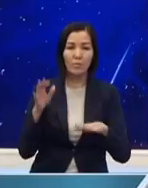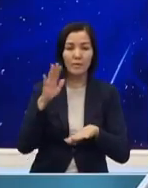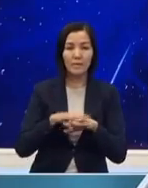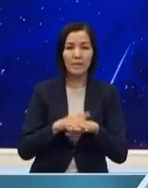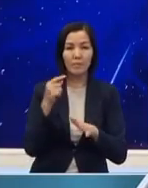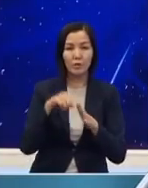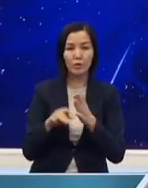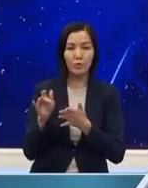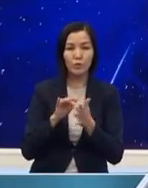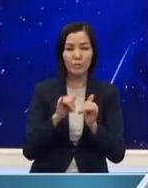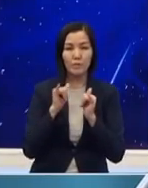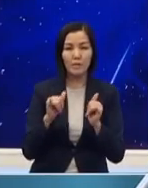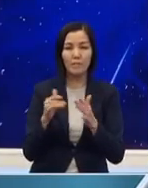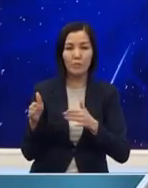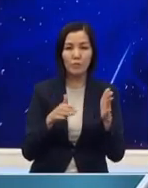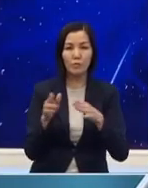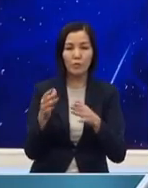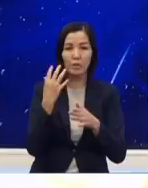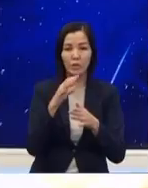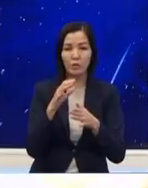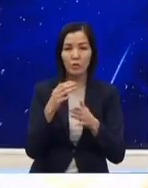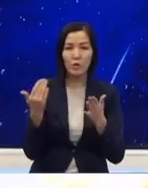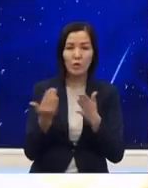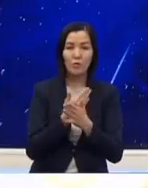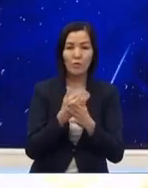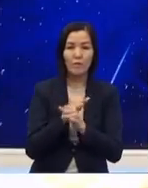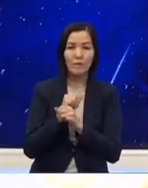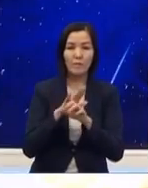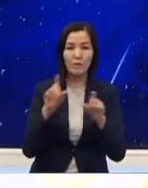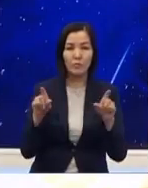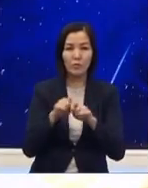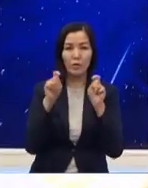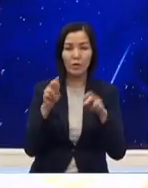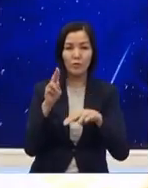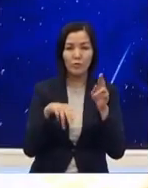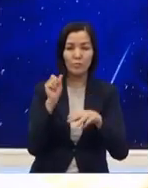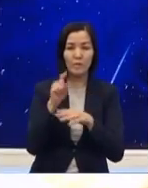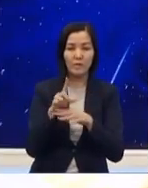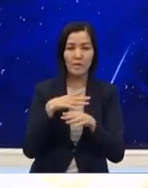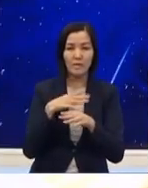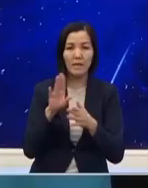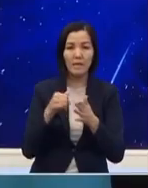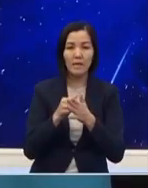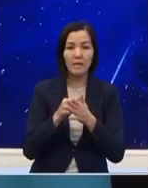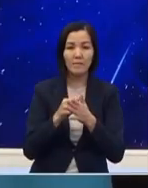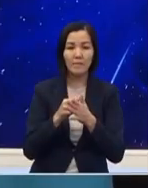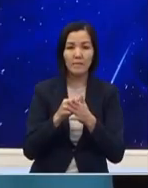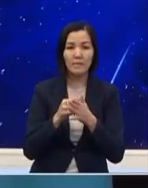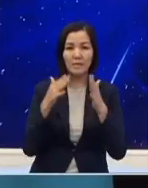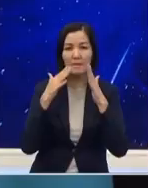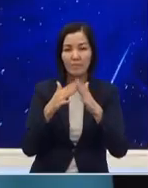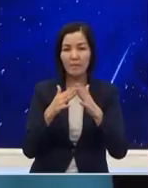туризмді дамытып, шарынға барар жолды жасап, ыстық су көздерінде заманауи демалыс сауықтыру кешендерін салуды жүктеді. Ең бастысы... Теплица,